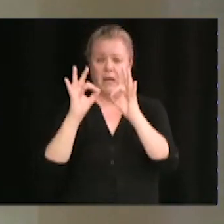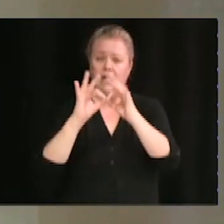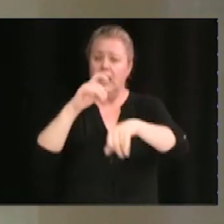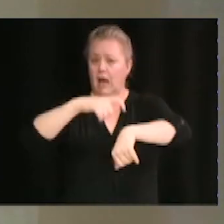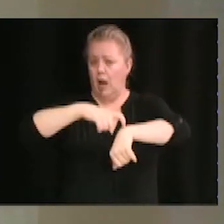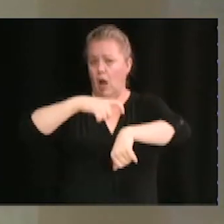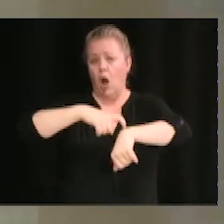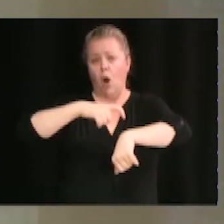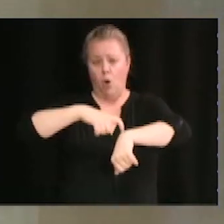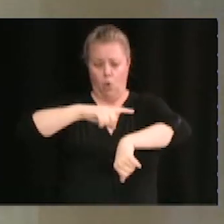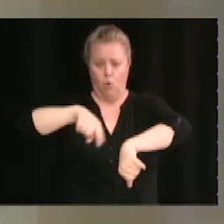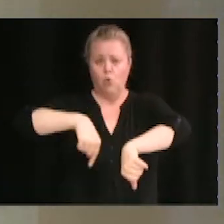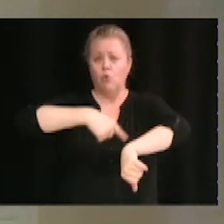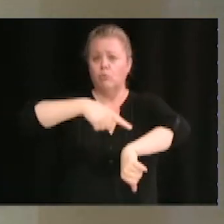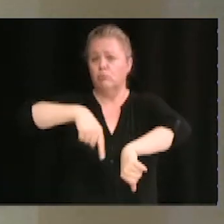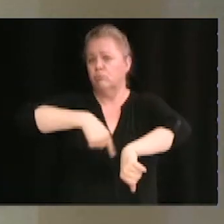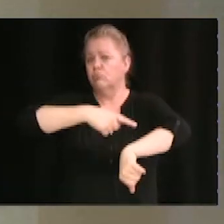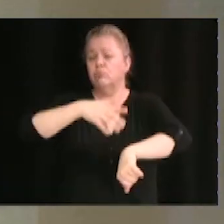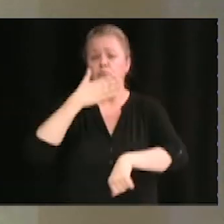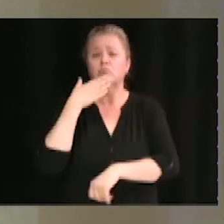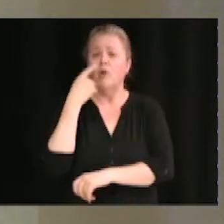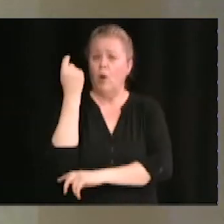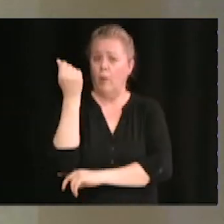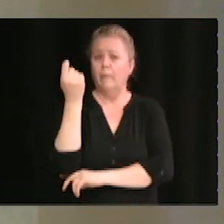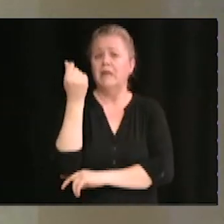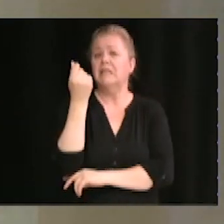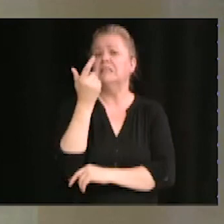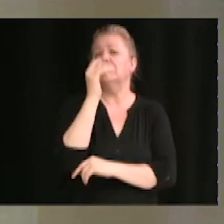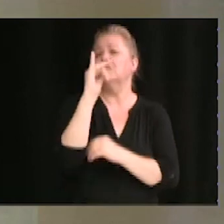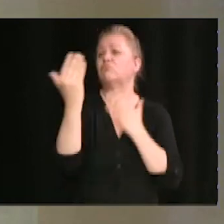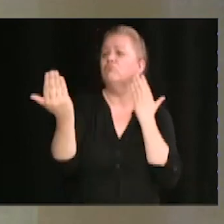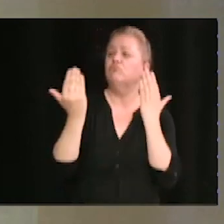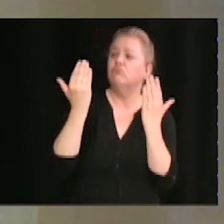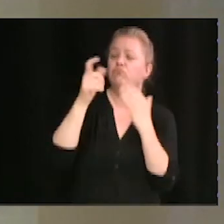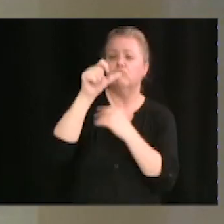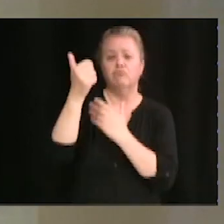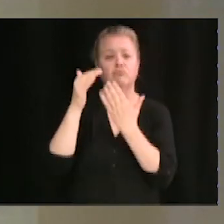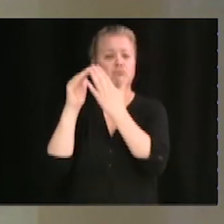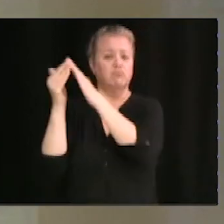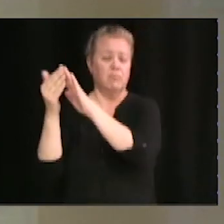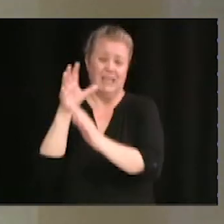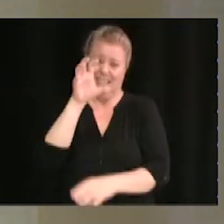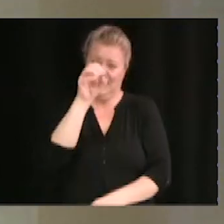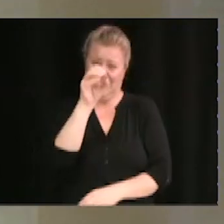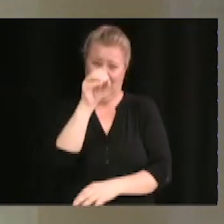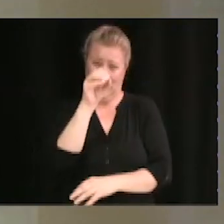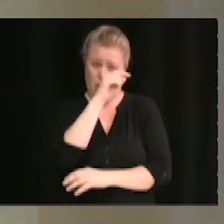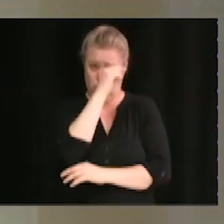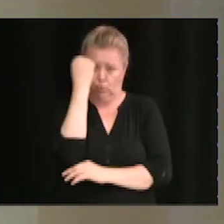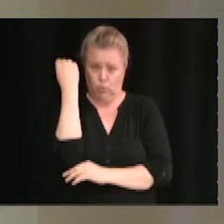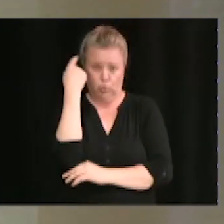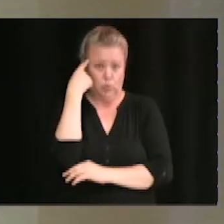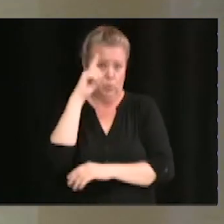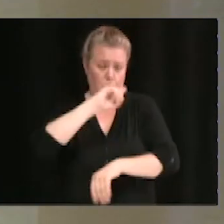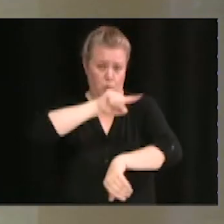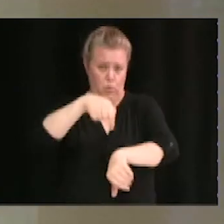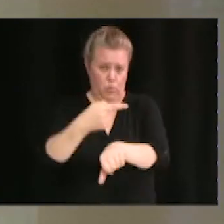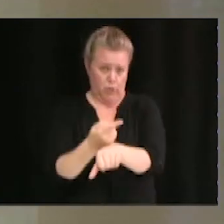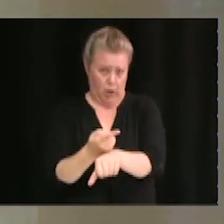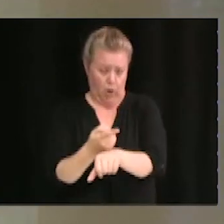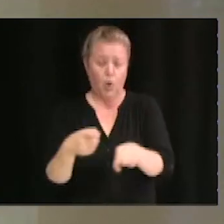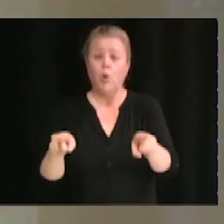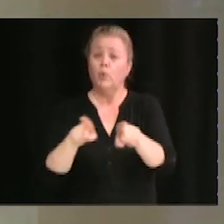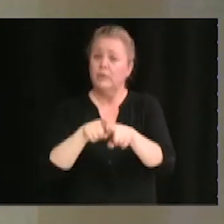abordable, si vous comparez avec d'autres villes au Québec, à 50 sous de l'heure, incluant sur la rue Notre